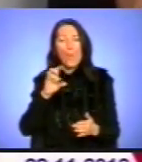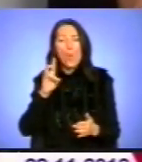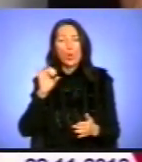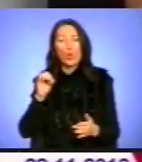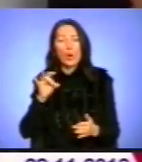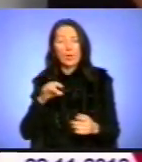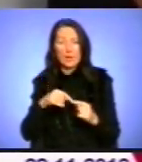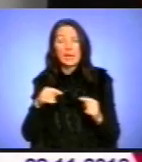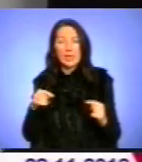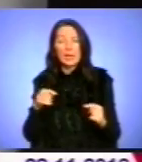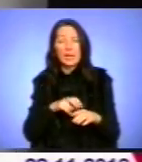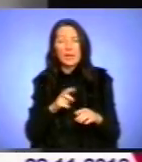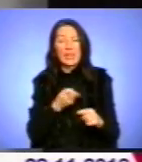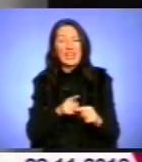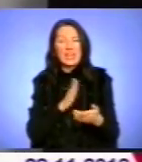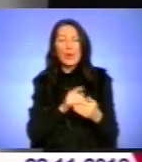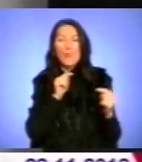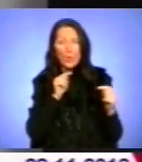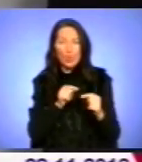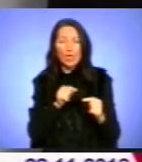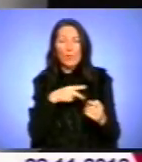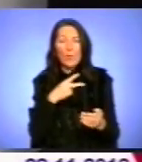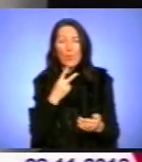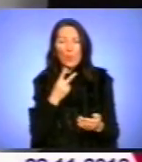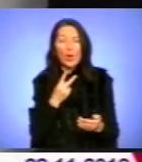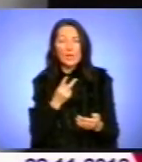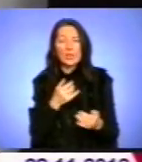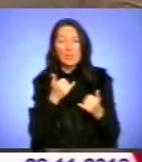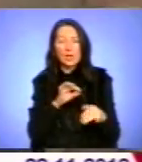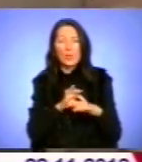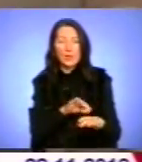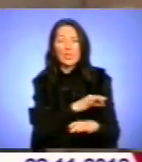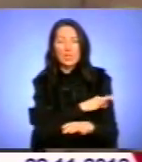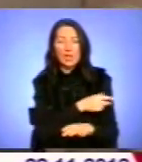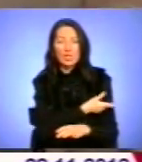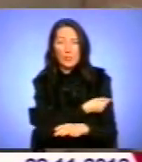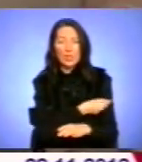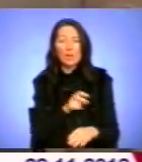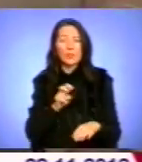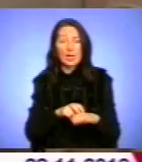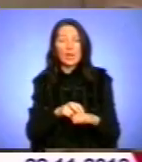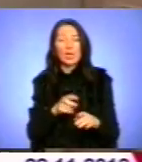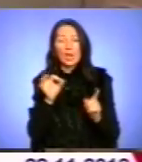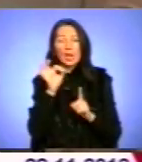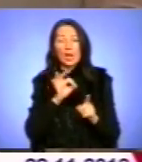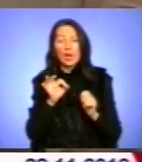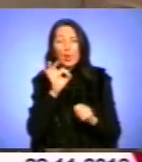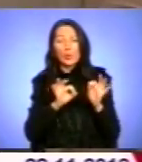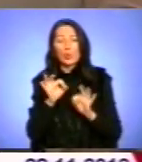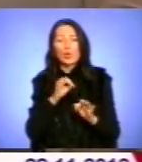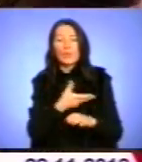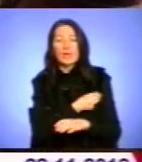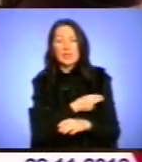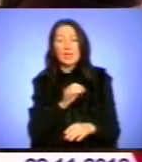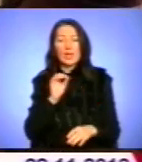які є протипоказанням до проведення вакцинації. Лікарі рекомендують вакцини ваксігрип або